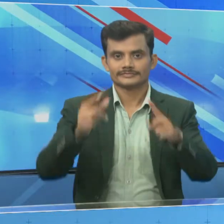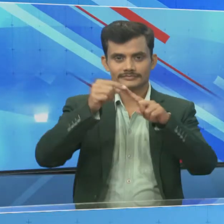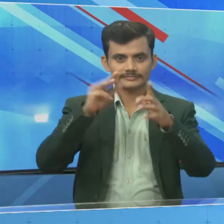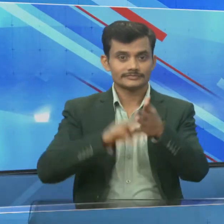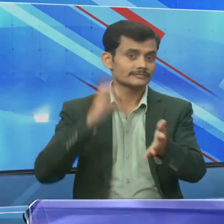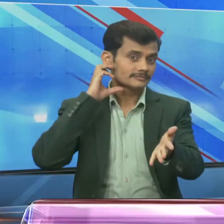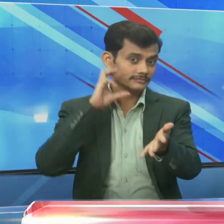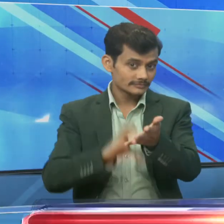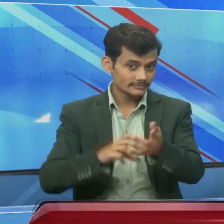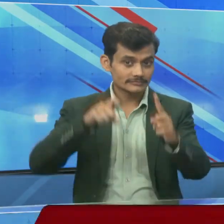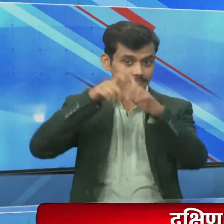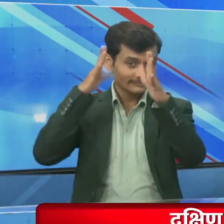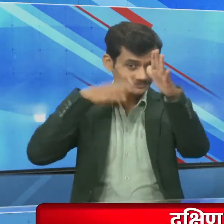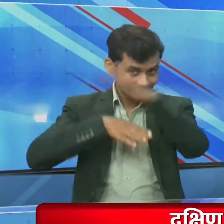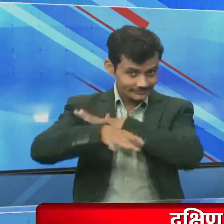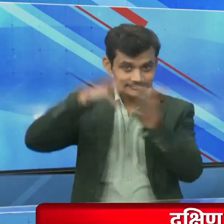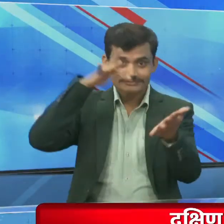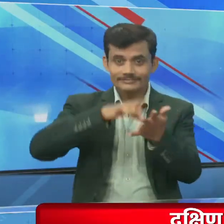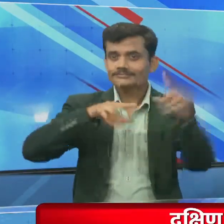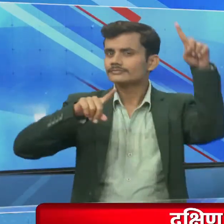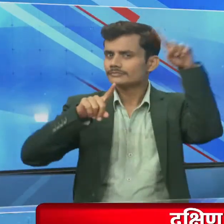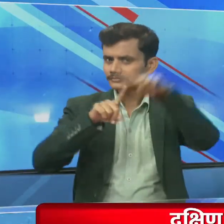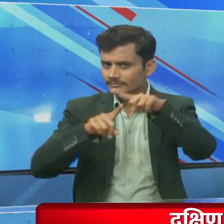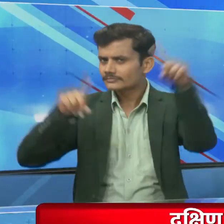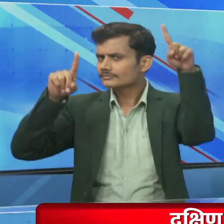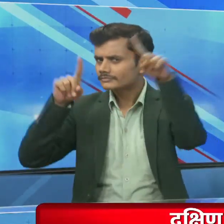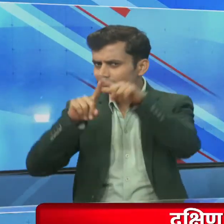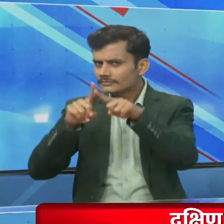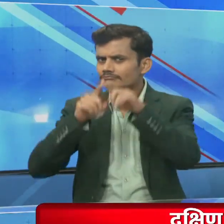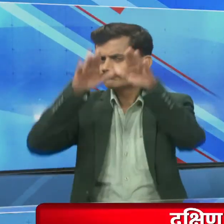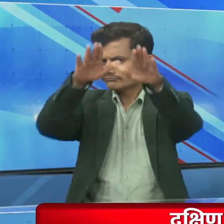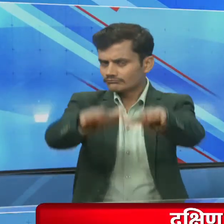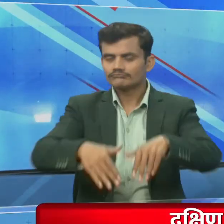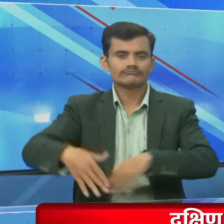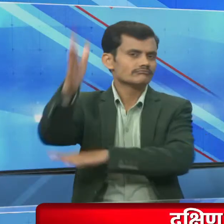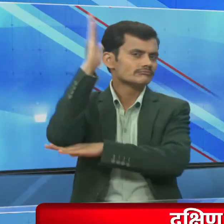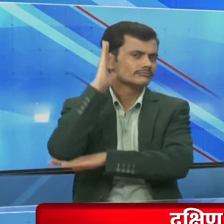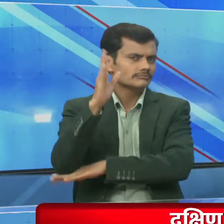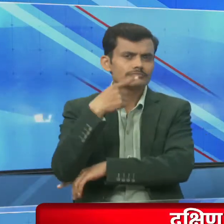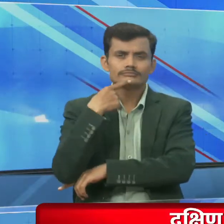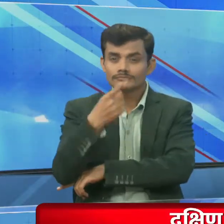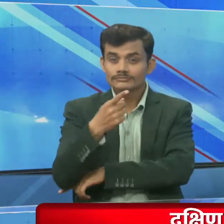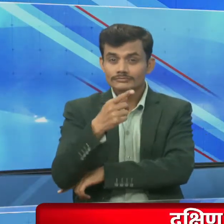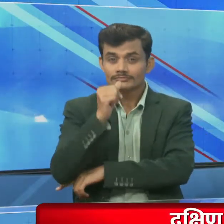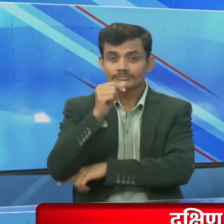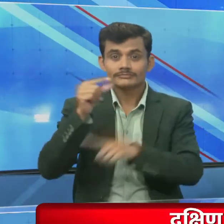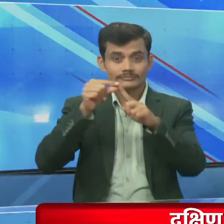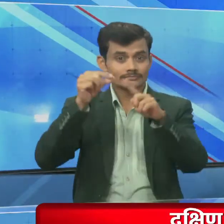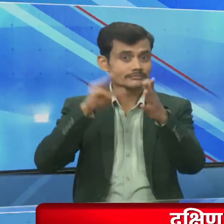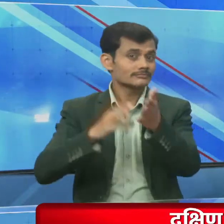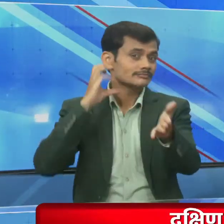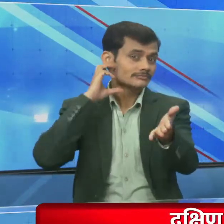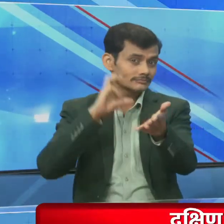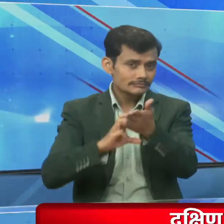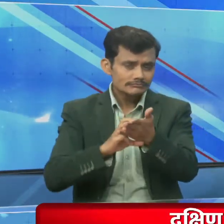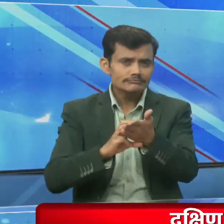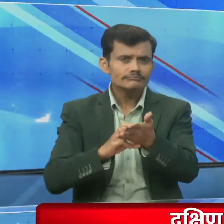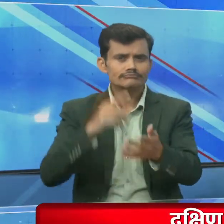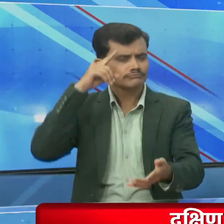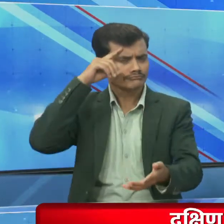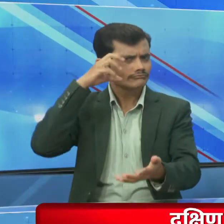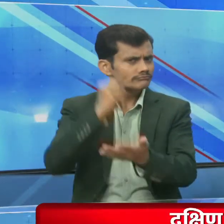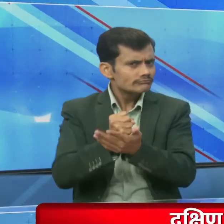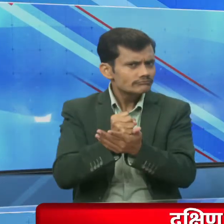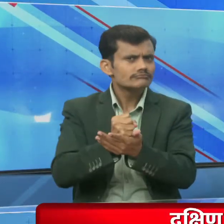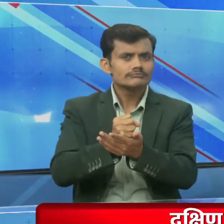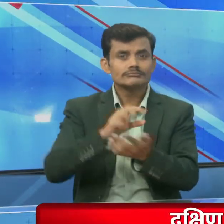प्रधानमंत्री नरेंद्र मोदी ने केरल के त्रिशूर और तिरुवनंतपुरम में की जनसभा। कहा, मोदी की गारंटी में भारत बनेगा विश्व स्तरीय संरचना